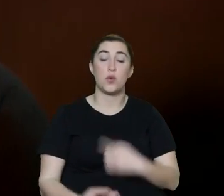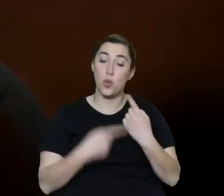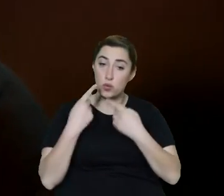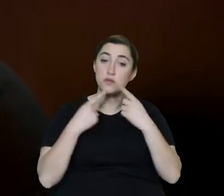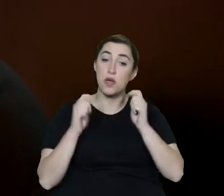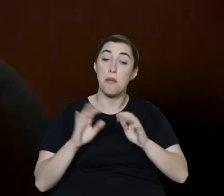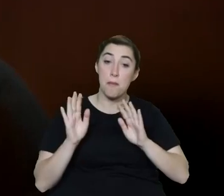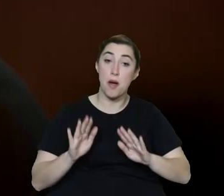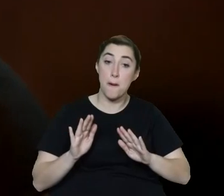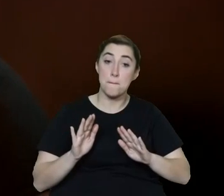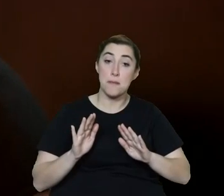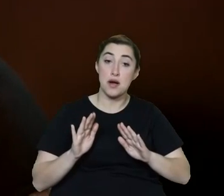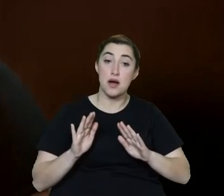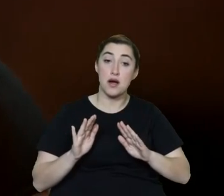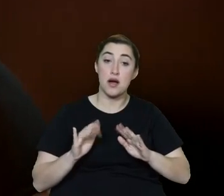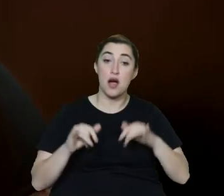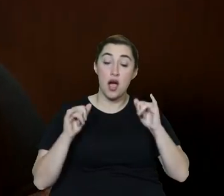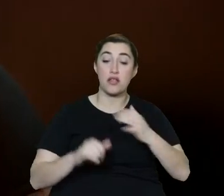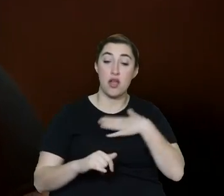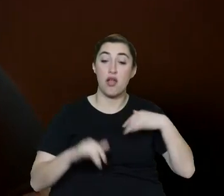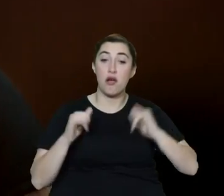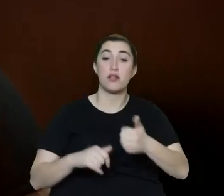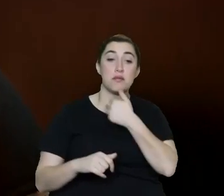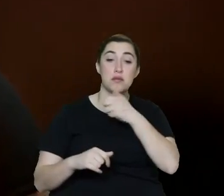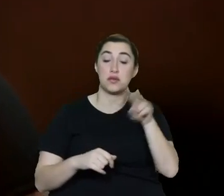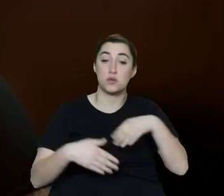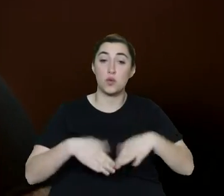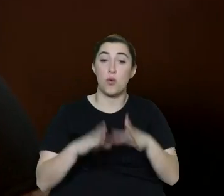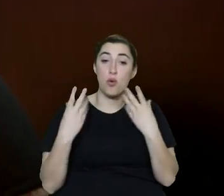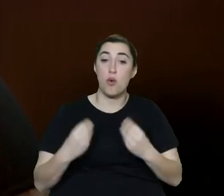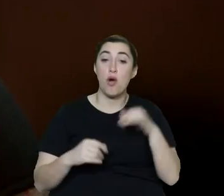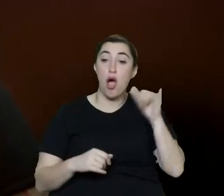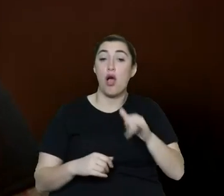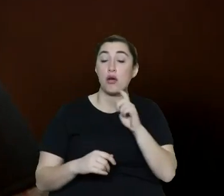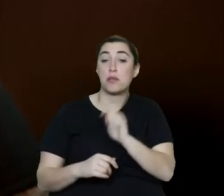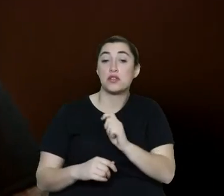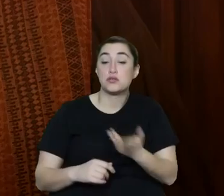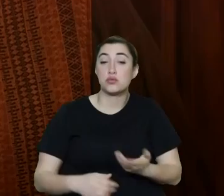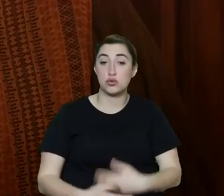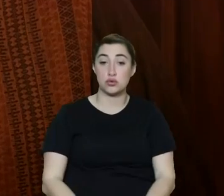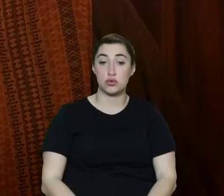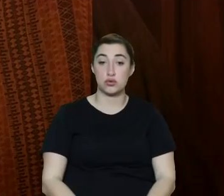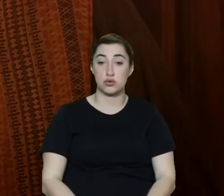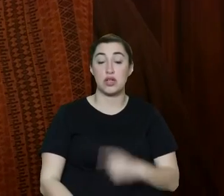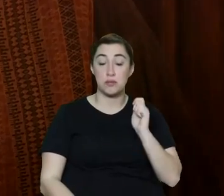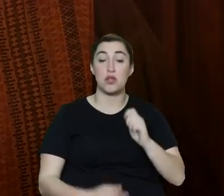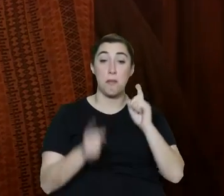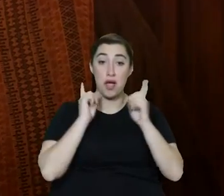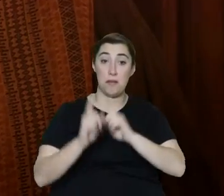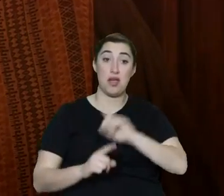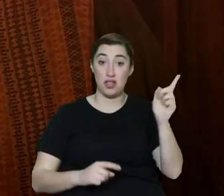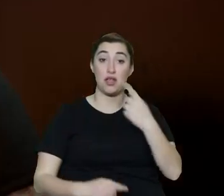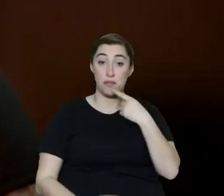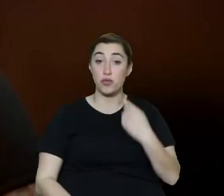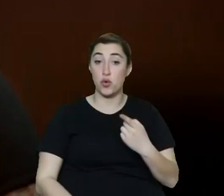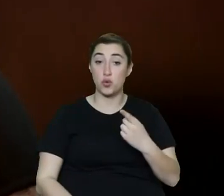Konuşalım, konuşalım ama aynı anadan, aynı babadan ikiniz de. Hakkıdır. İlla mahkemeye giderim